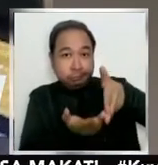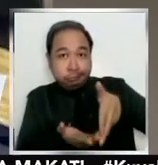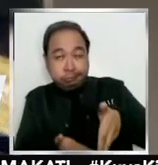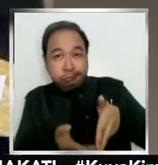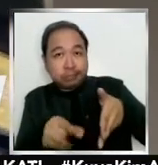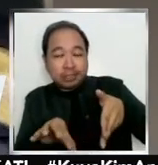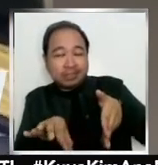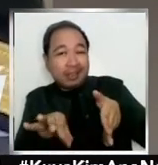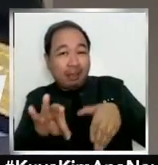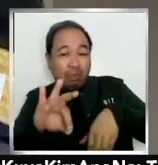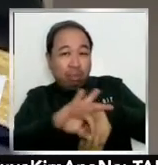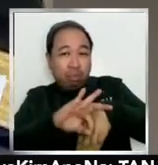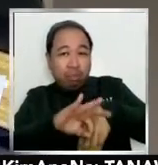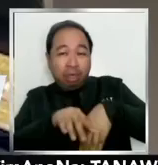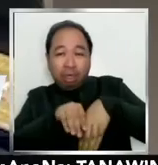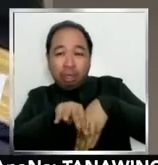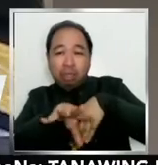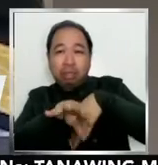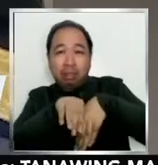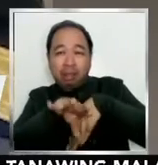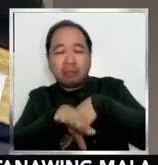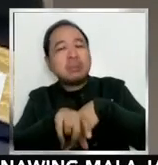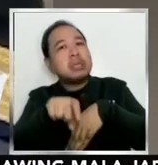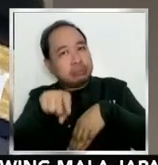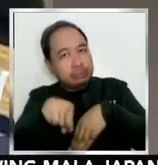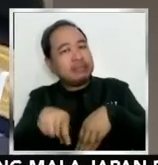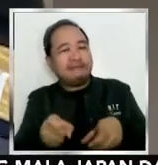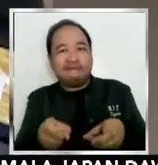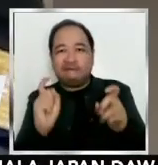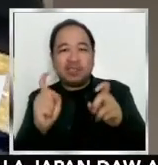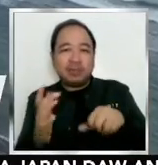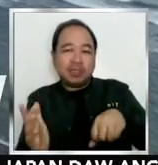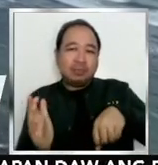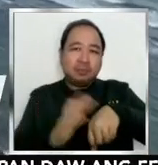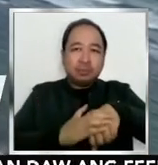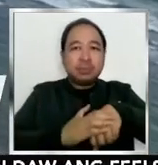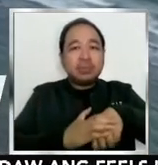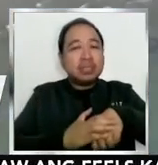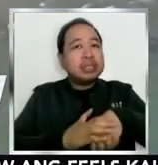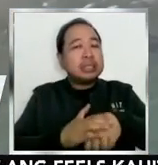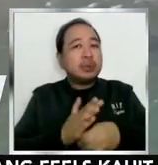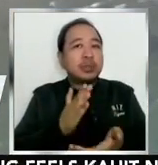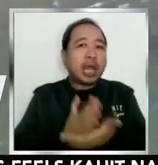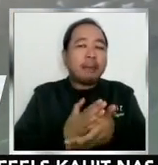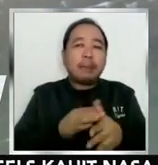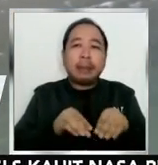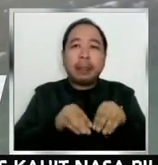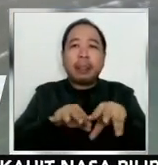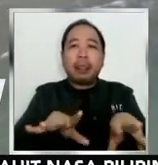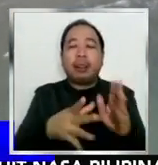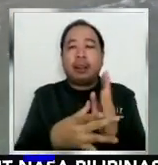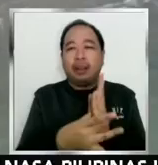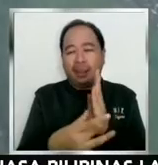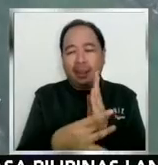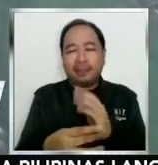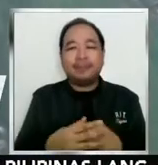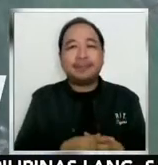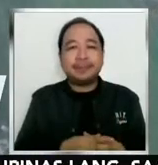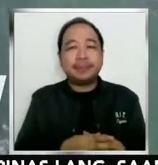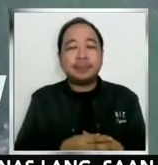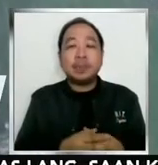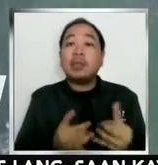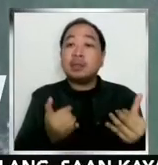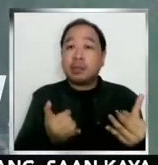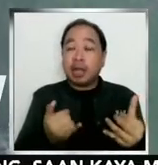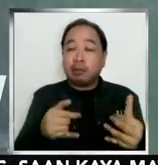everything is possible. Kaya nga, ang importante rito, nag-step up tayo ng operations. Ang mga kinolektang water samples ng Bureau of Fisheries and